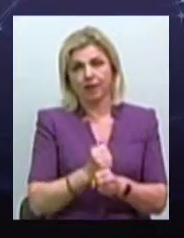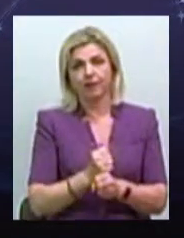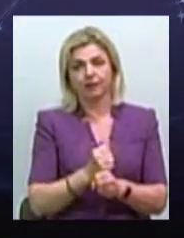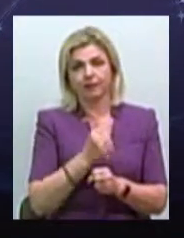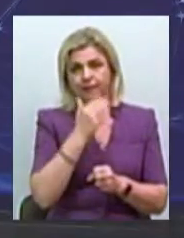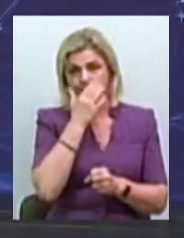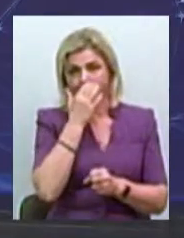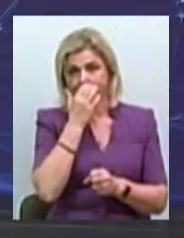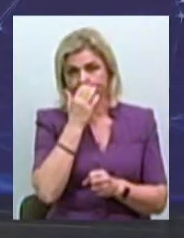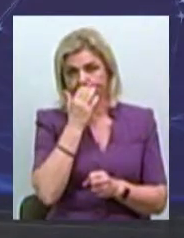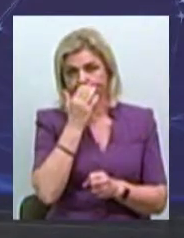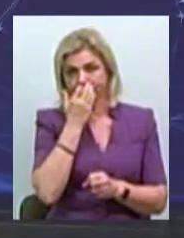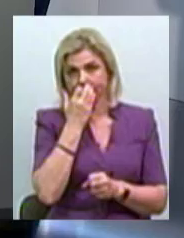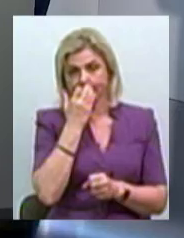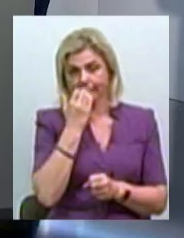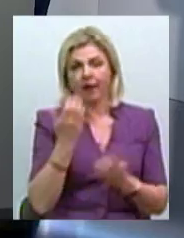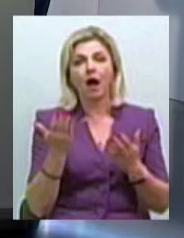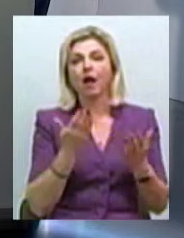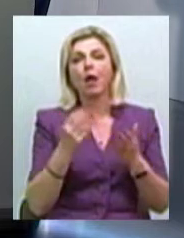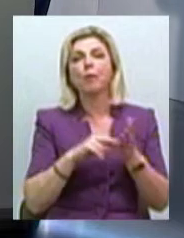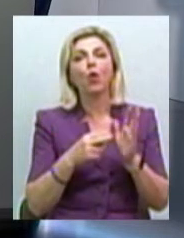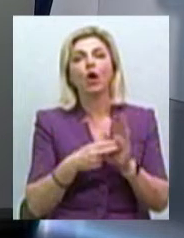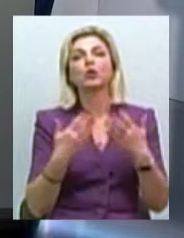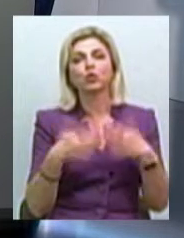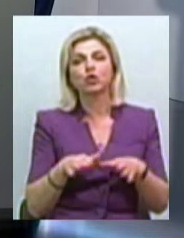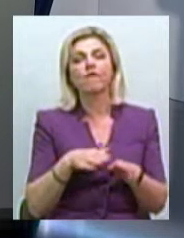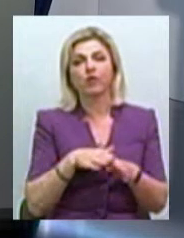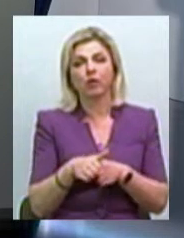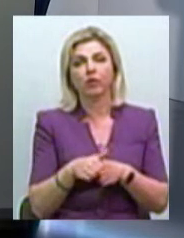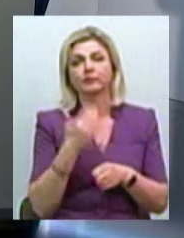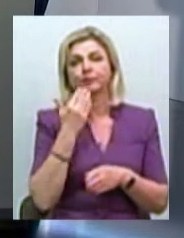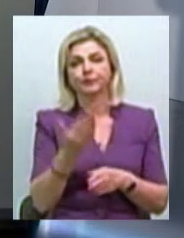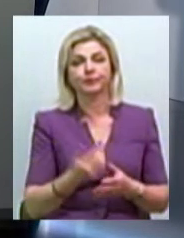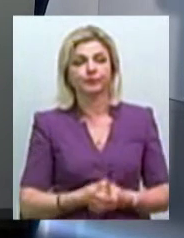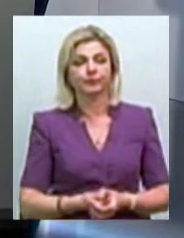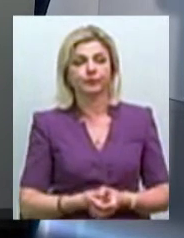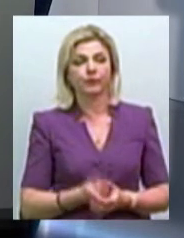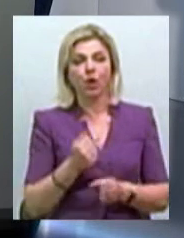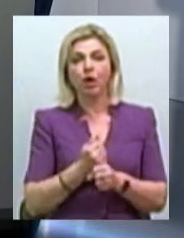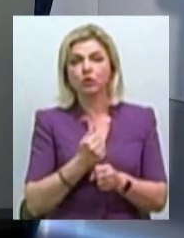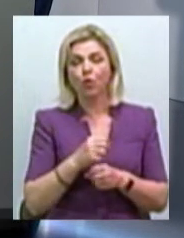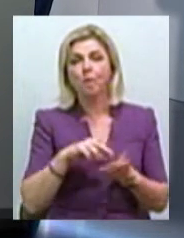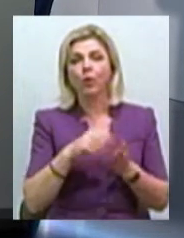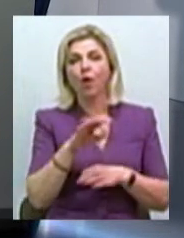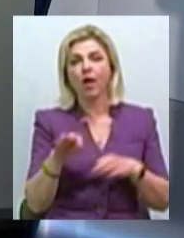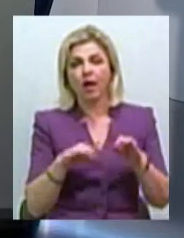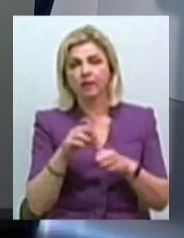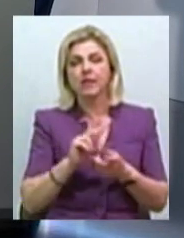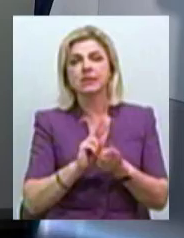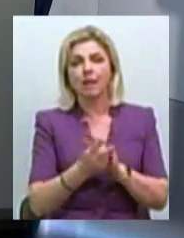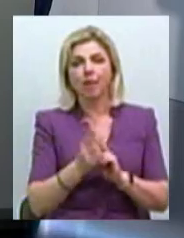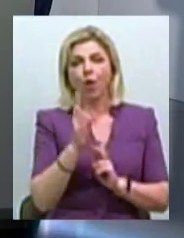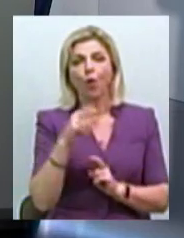до 100 мільйонів. А які з цих проєктів вже розроблені? Ну, розроблений зараз проект по заміні